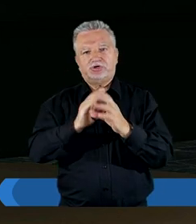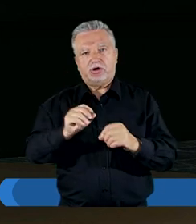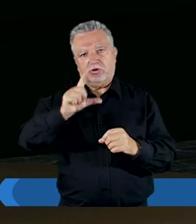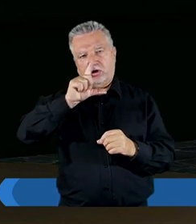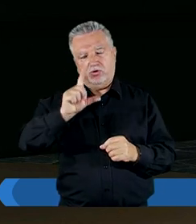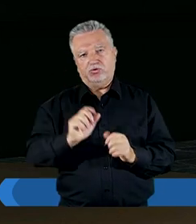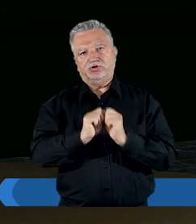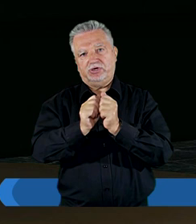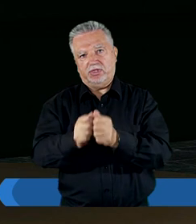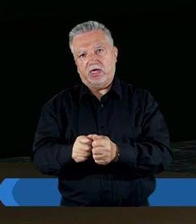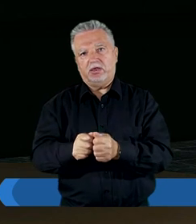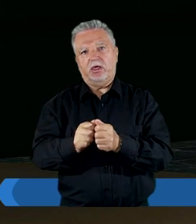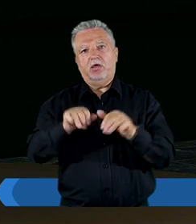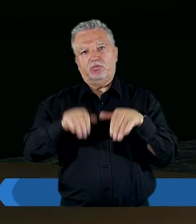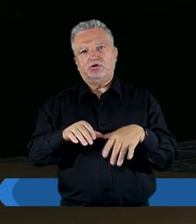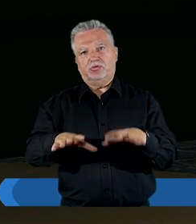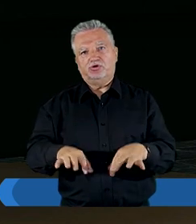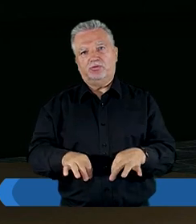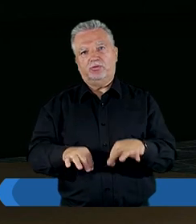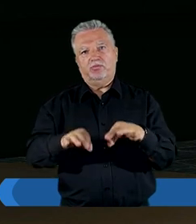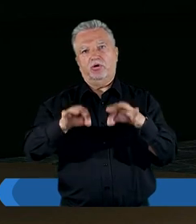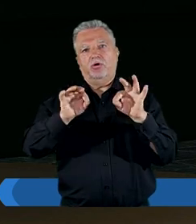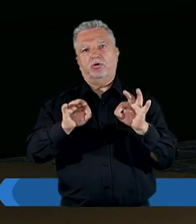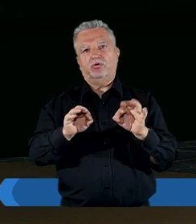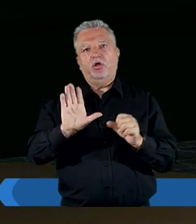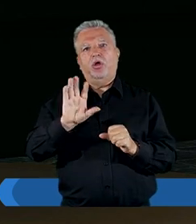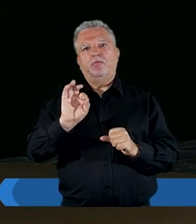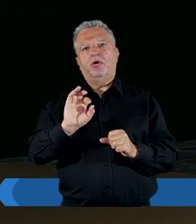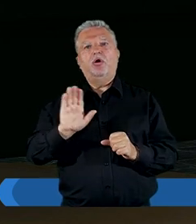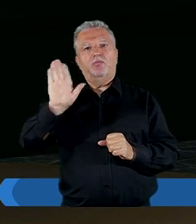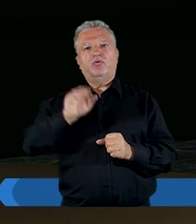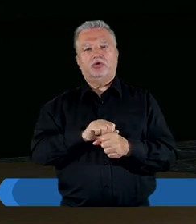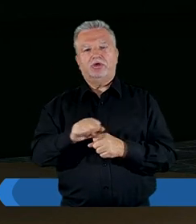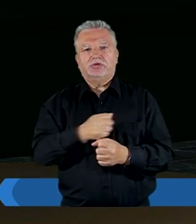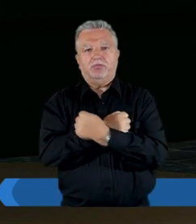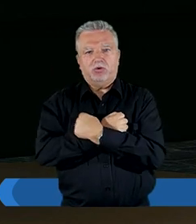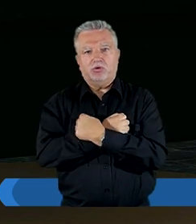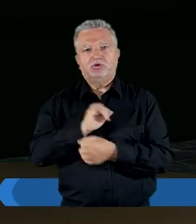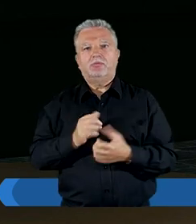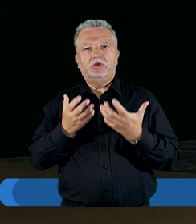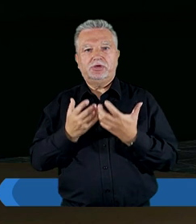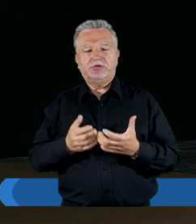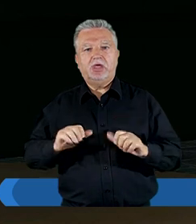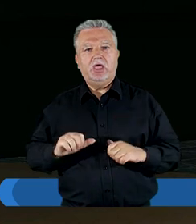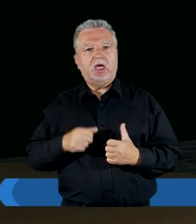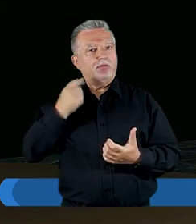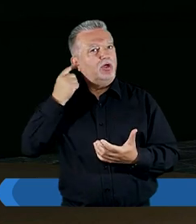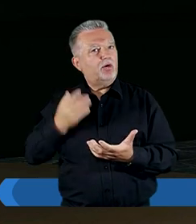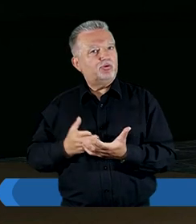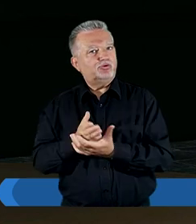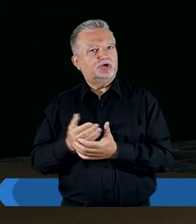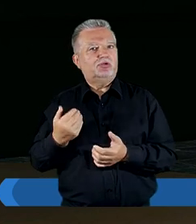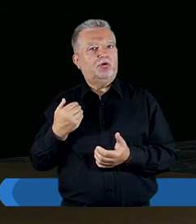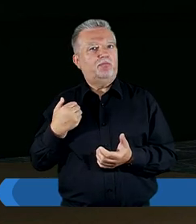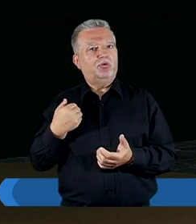im wybór, za kim pójść, bo Bóg jest miłością i chce tylko posłuszeństwa z